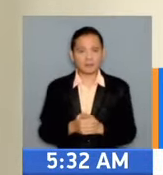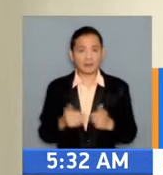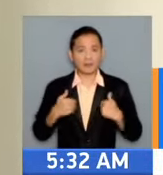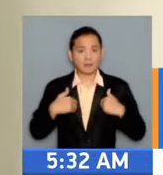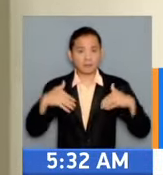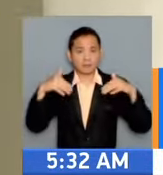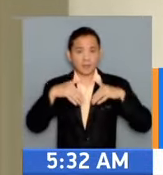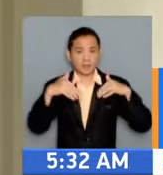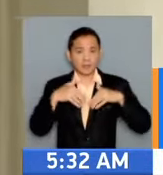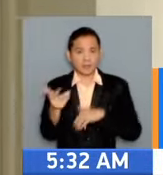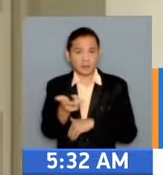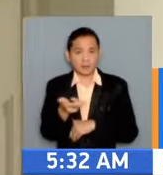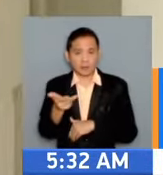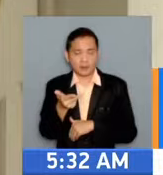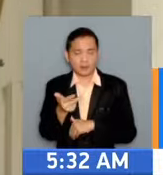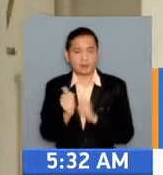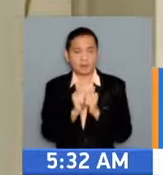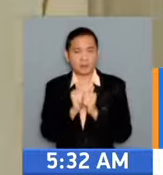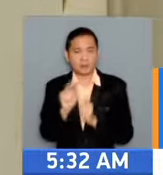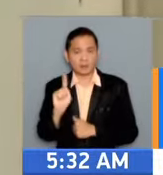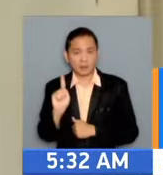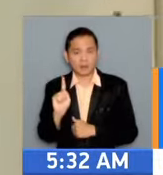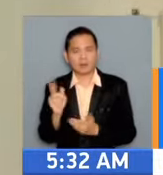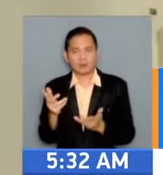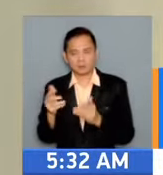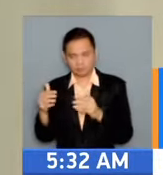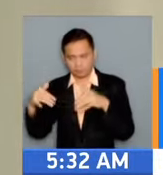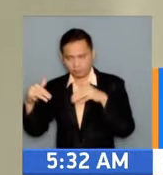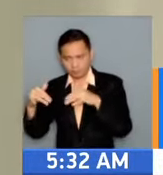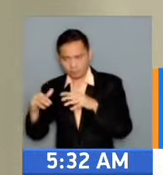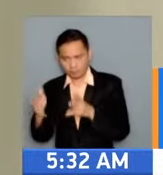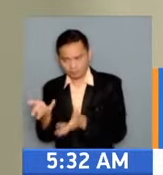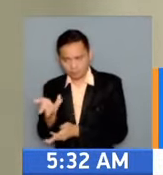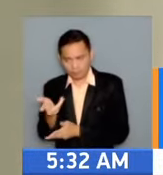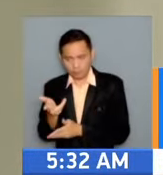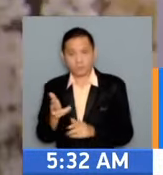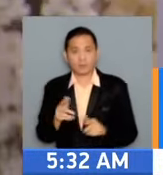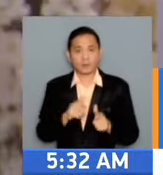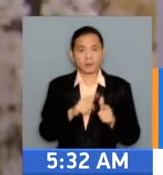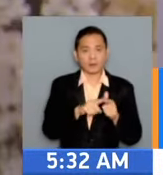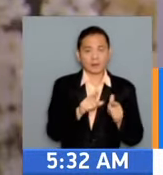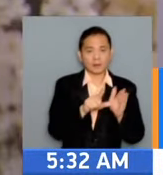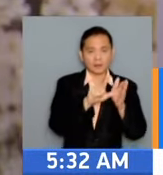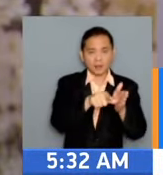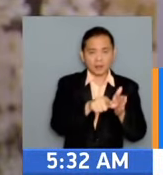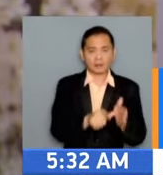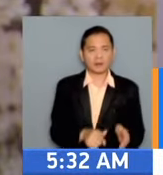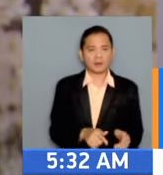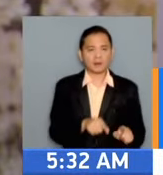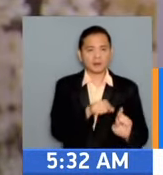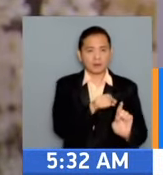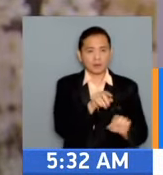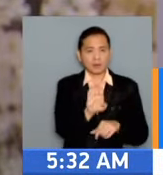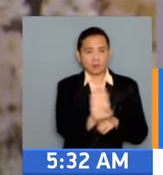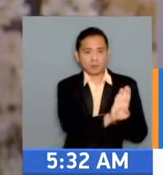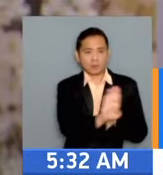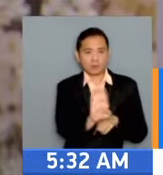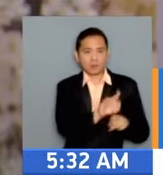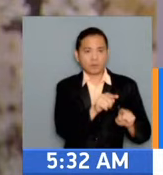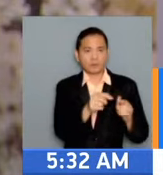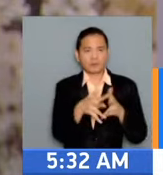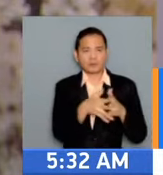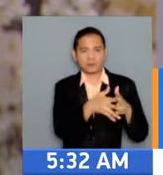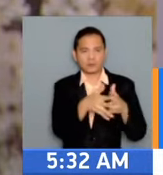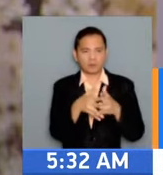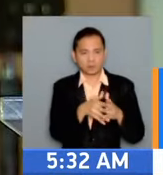na pagpupulong ang Pangulo kina President Biden at U.S. Defense Secretary Lloyd James Austin III. Habang wala ang